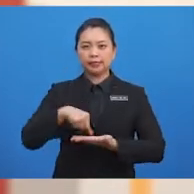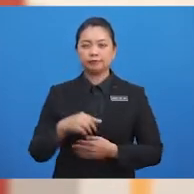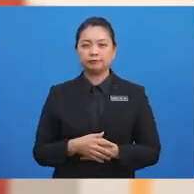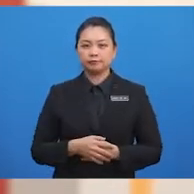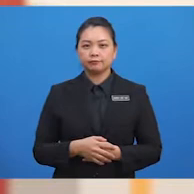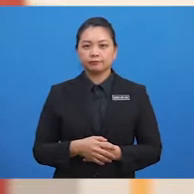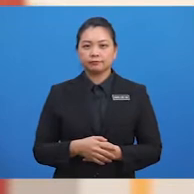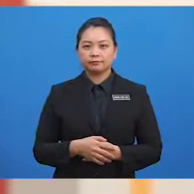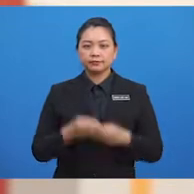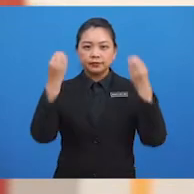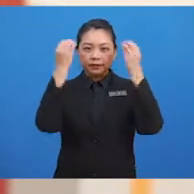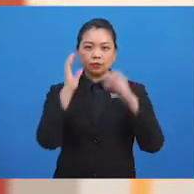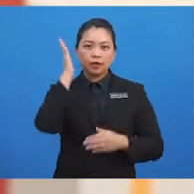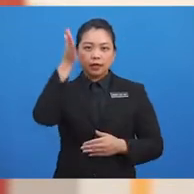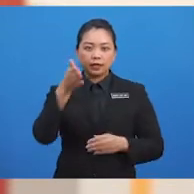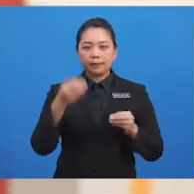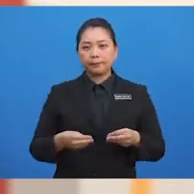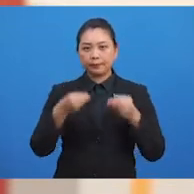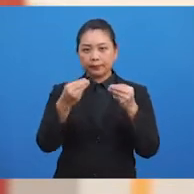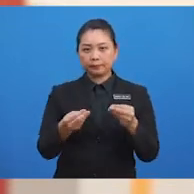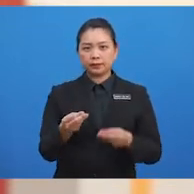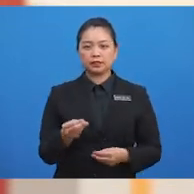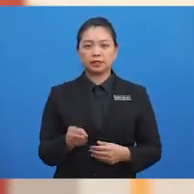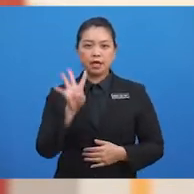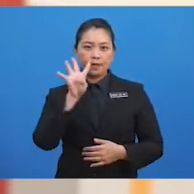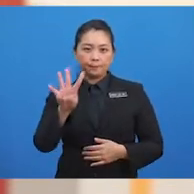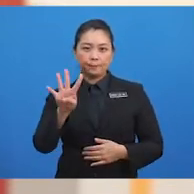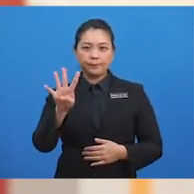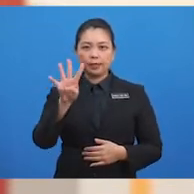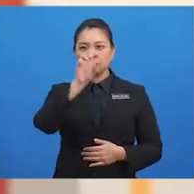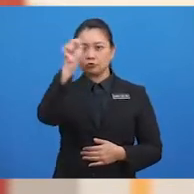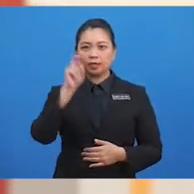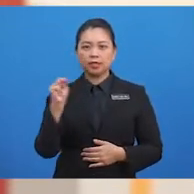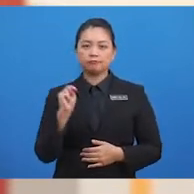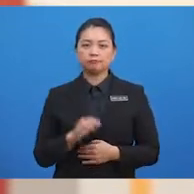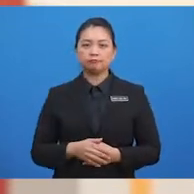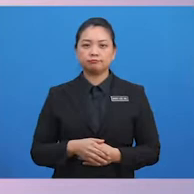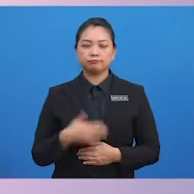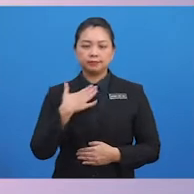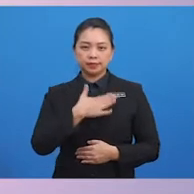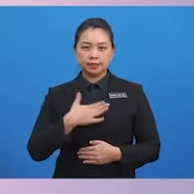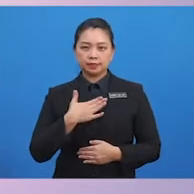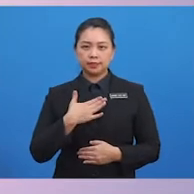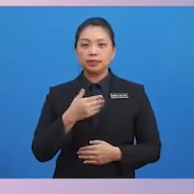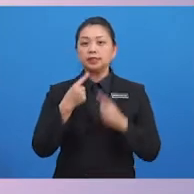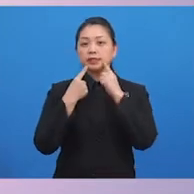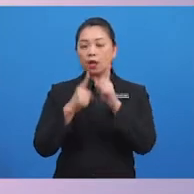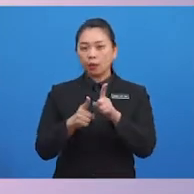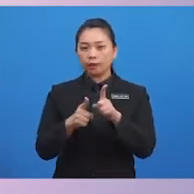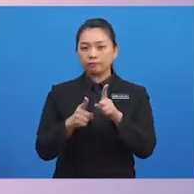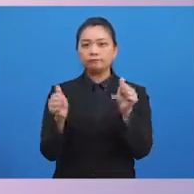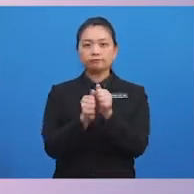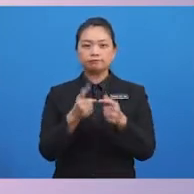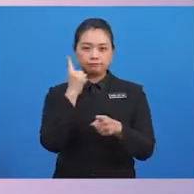Cikgu akan berikan empat soalan. Sila jawab soalan berikut